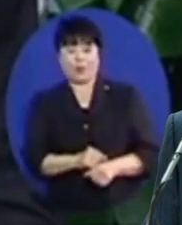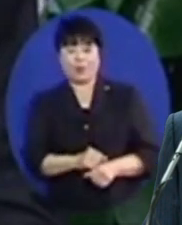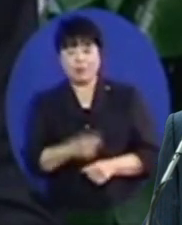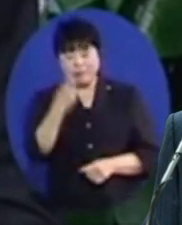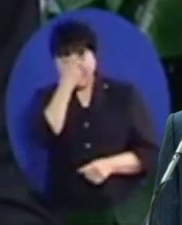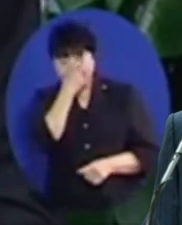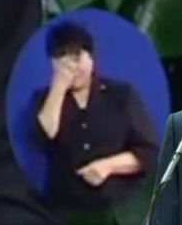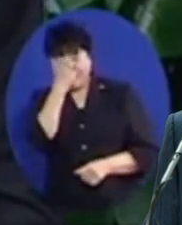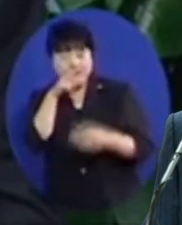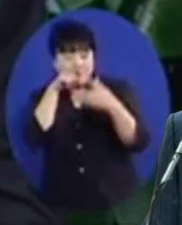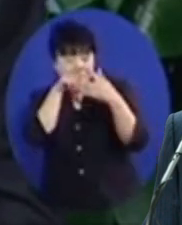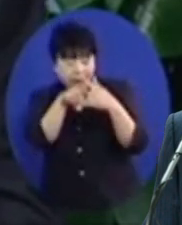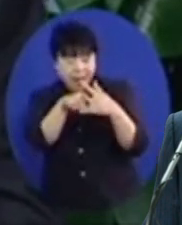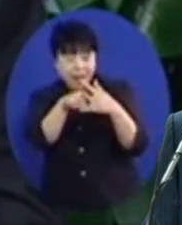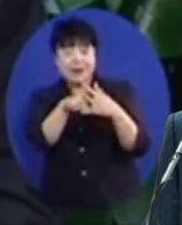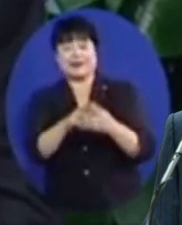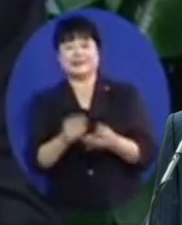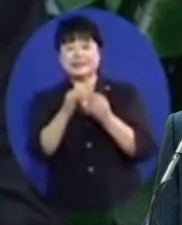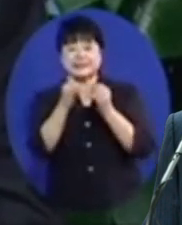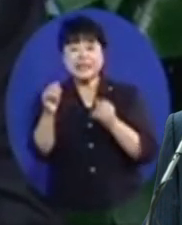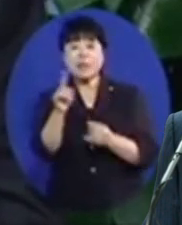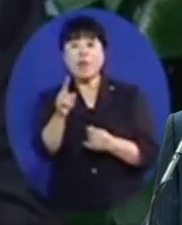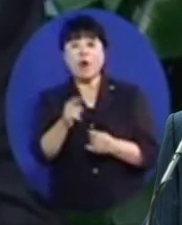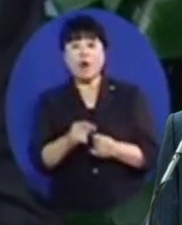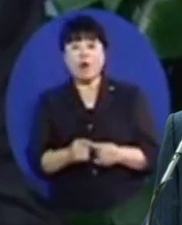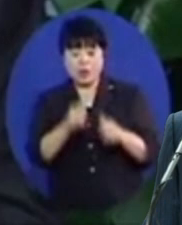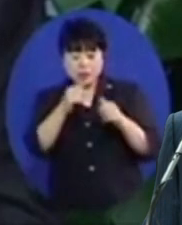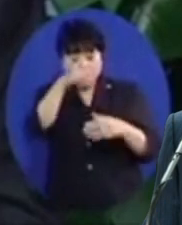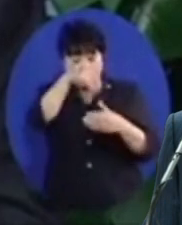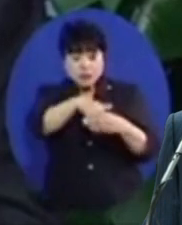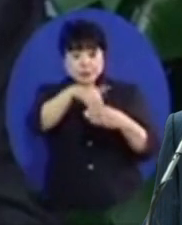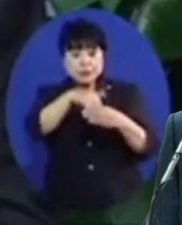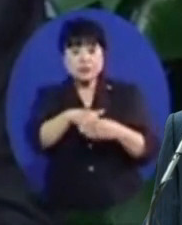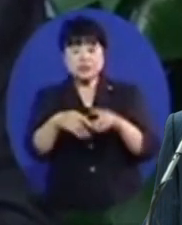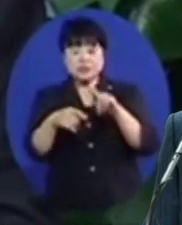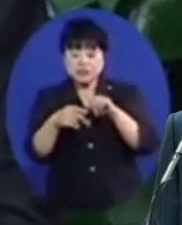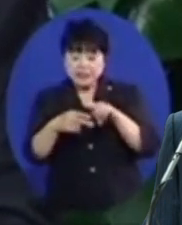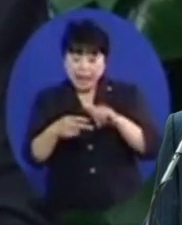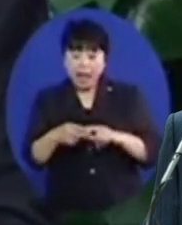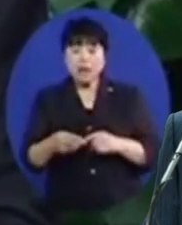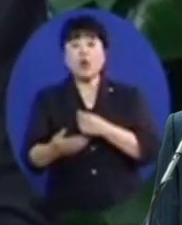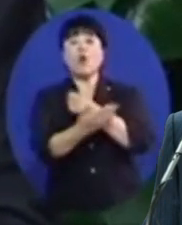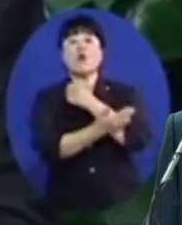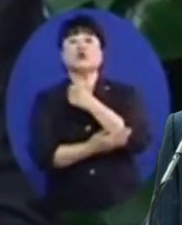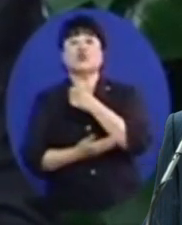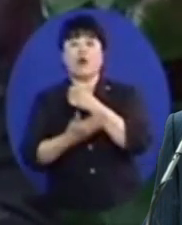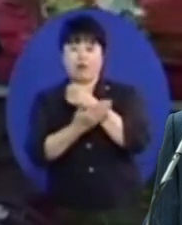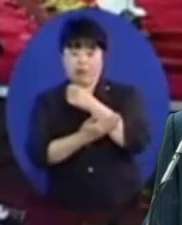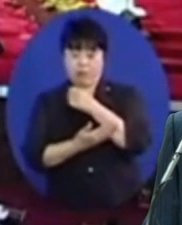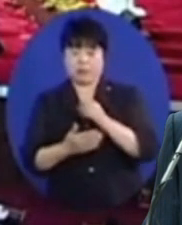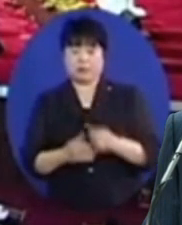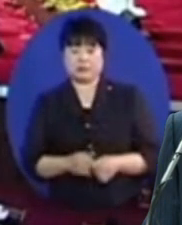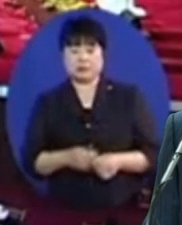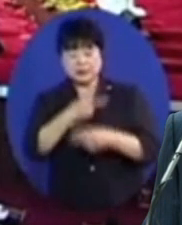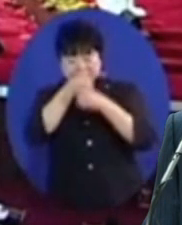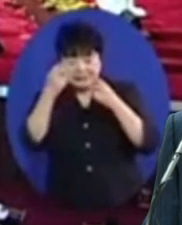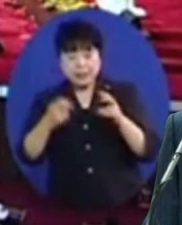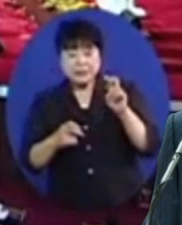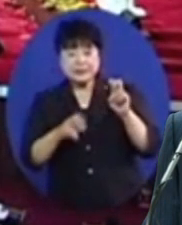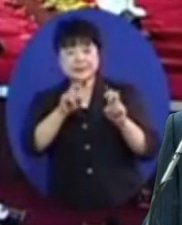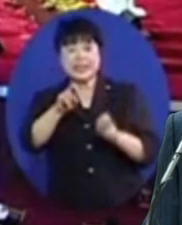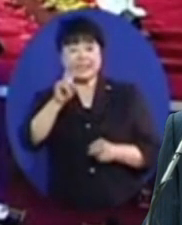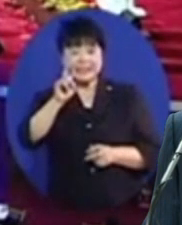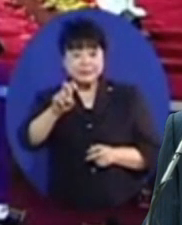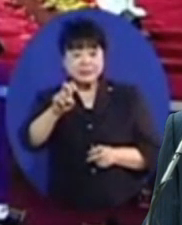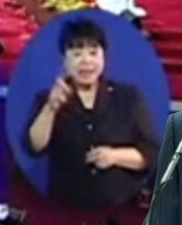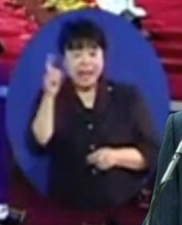살피고 계십니다. 사람이 무엇으로 심든지 그대로 거둔다고 말씀했습니다. 잠언 20장 20절에 너는